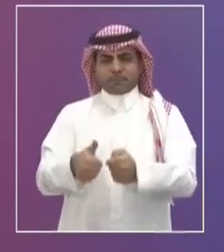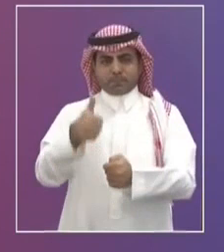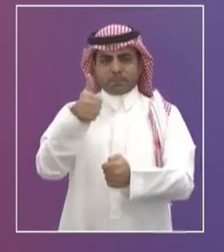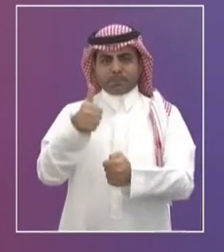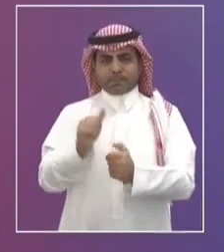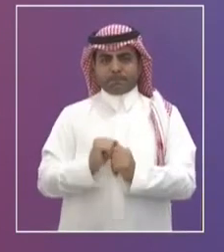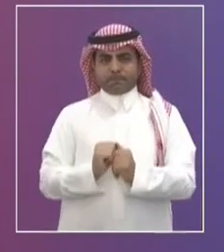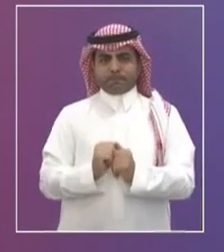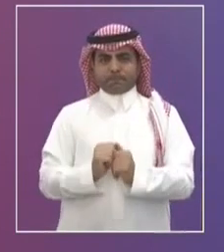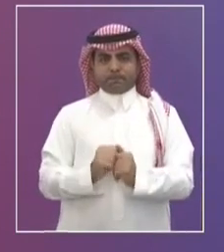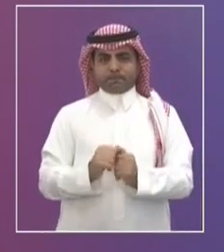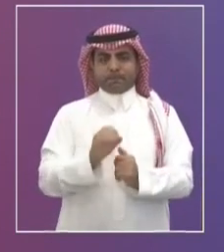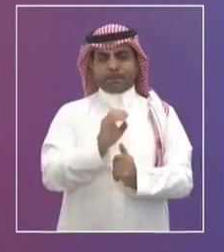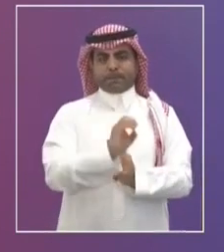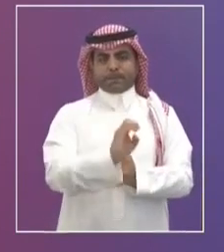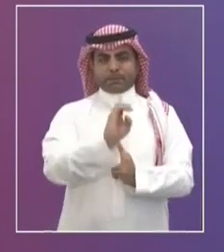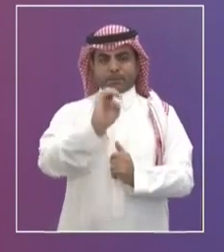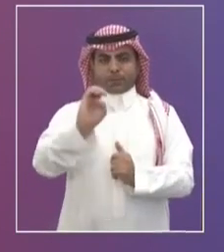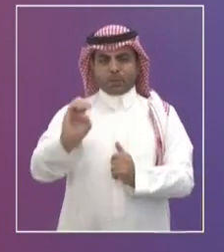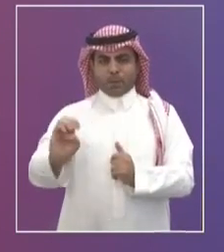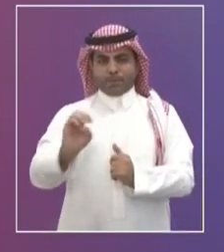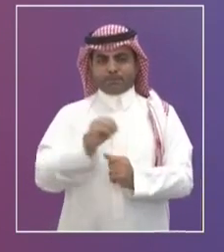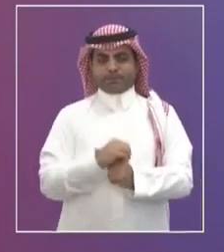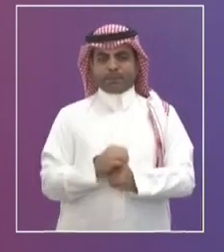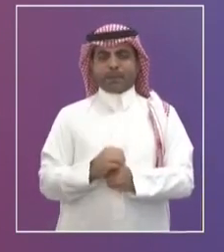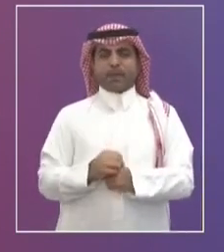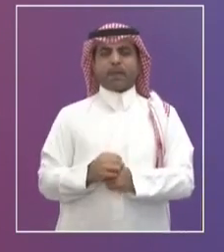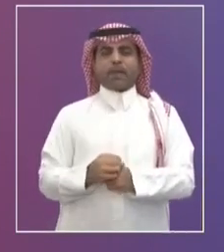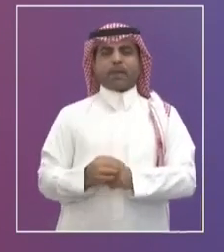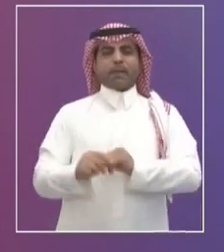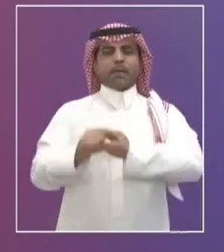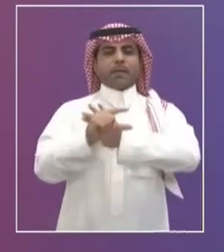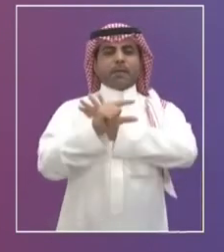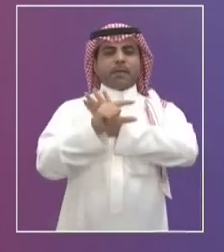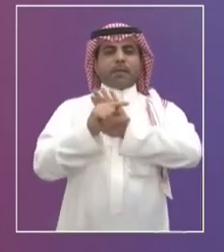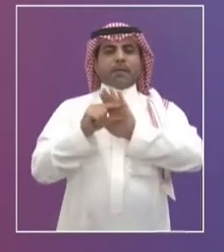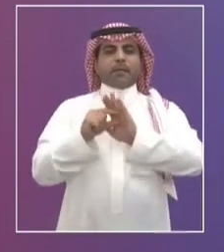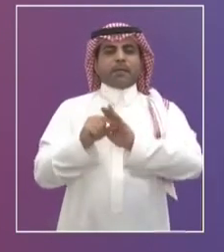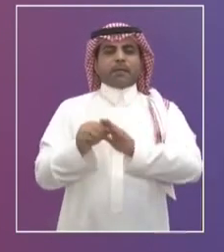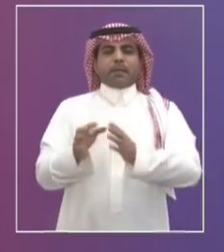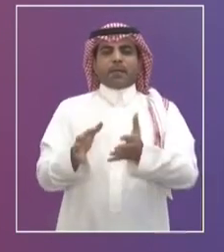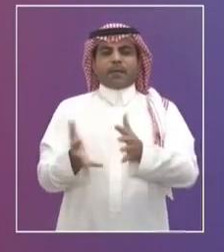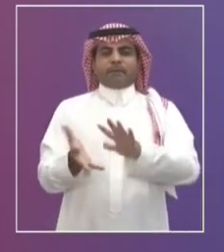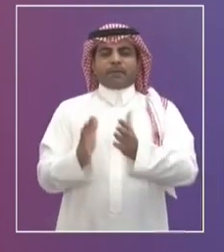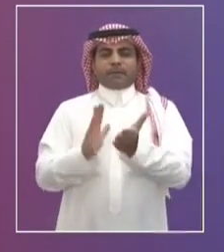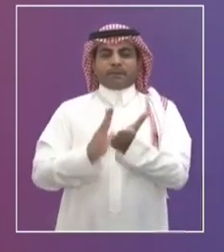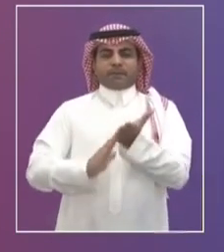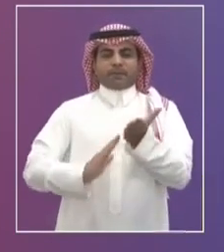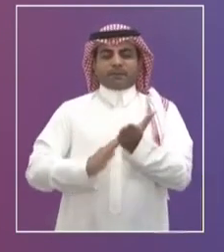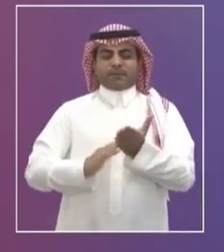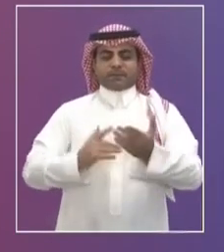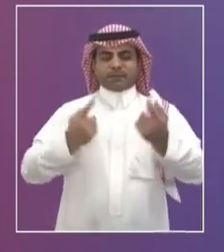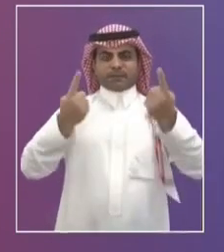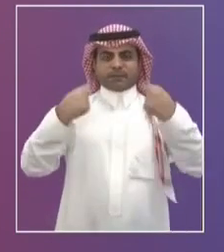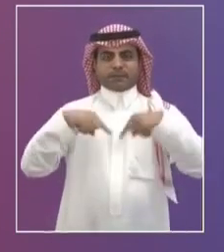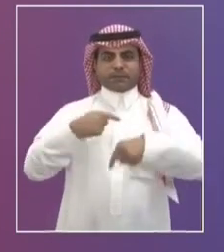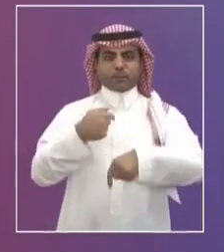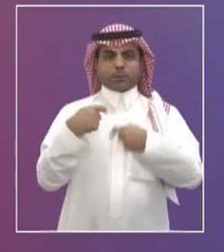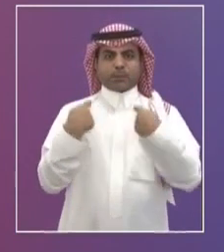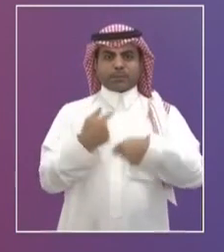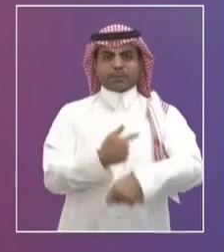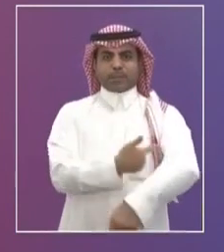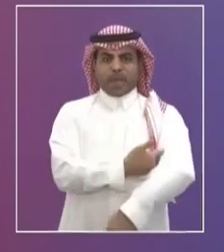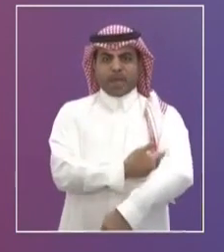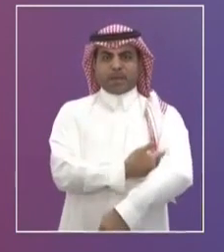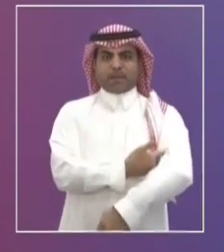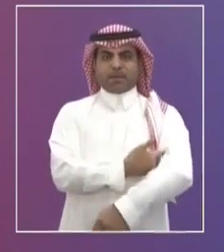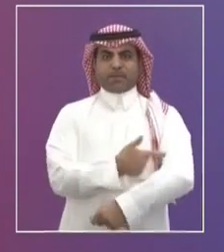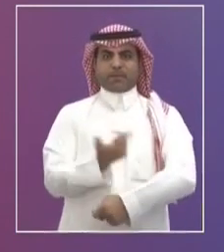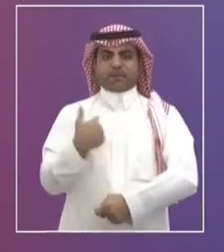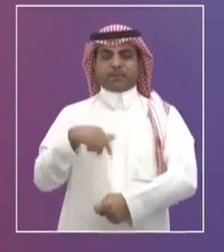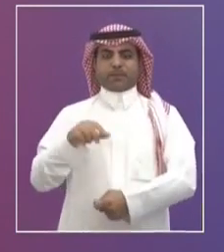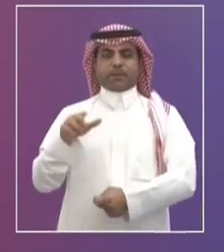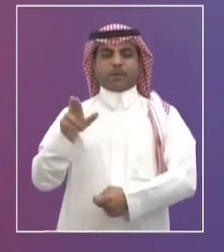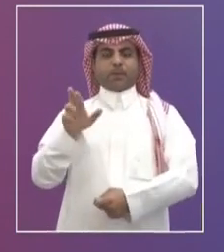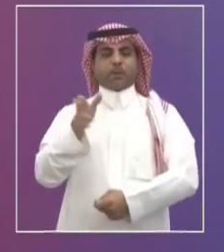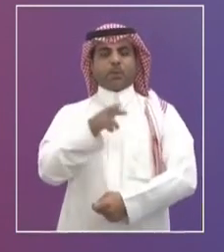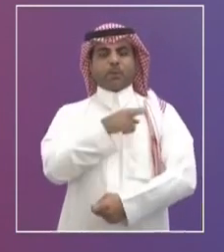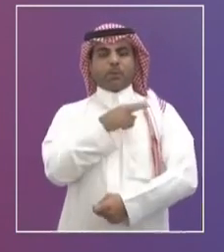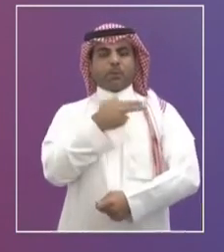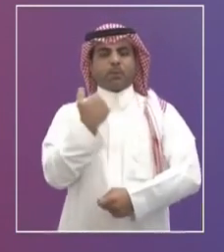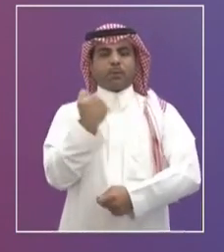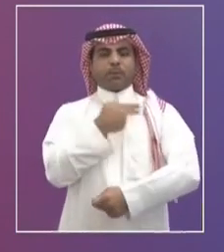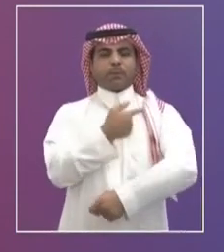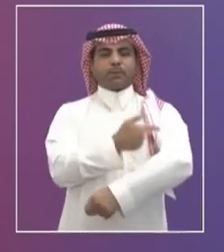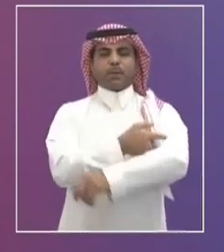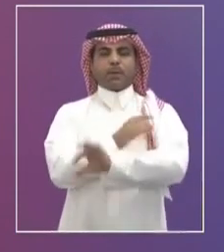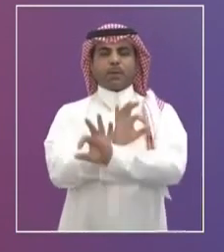شكرا أخي أحمد. ما يتعلق بالاستيعابية والقدرة الصحية، وزارة الصحة وكافة القطاعات الصحية